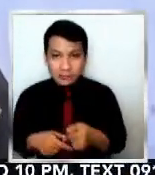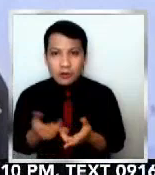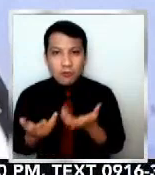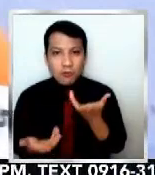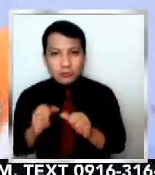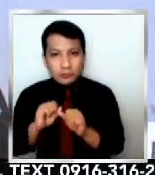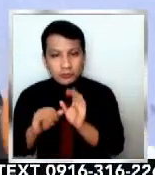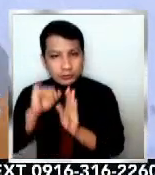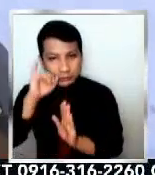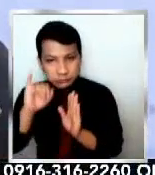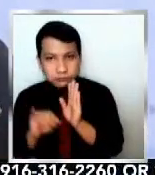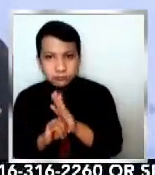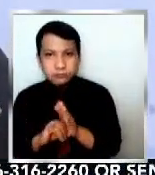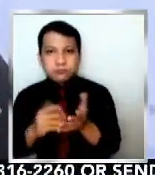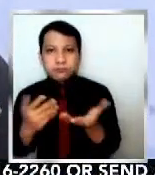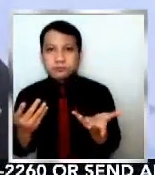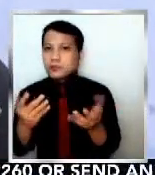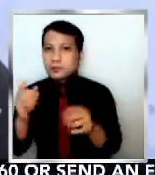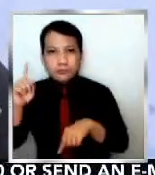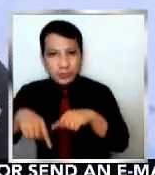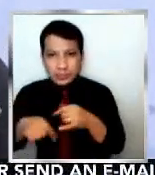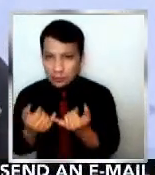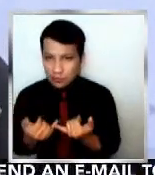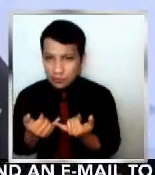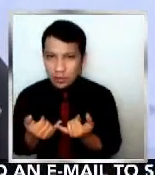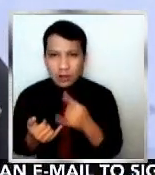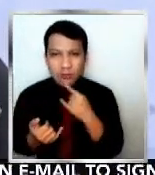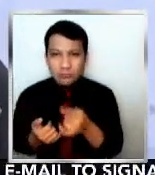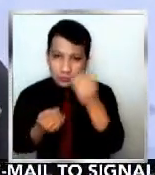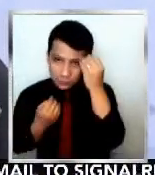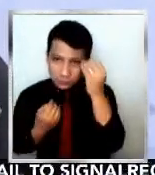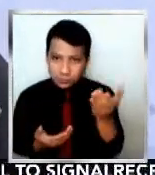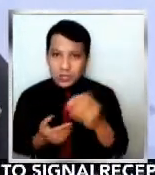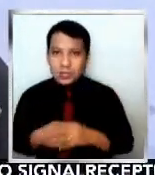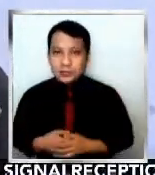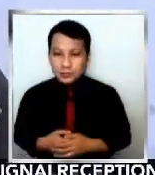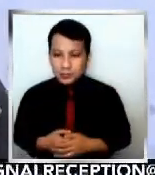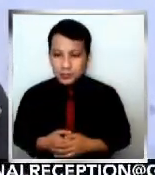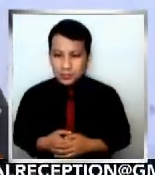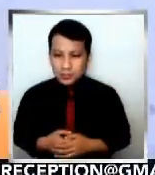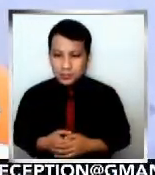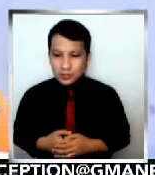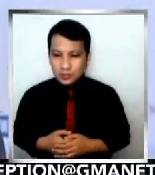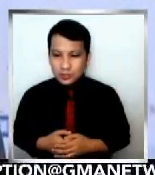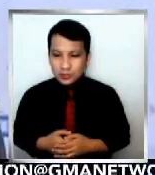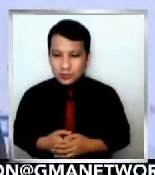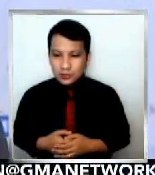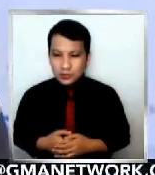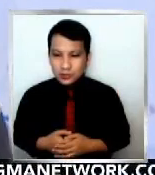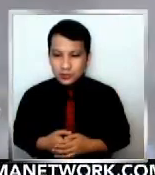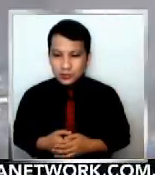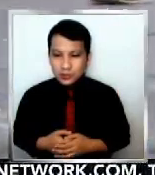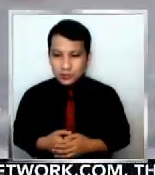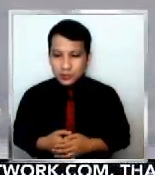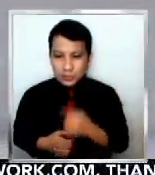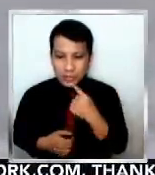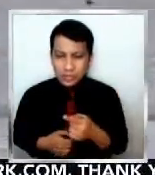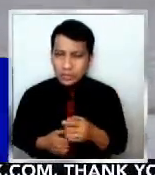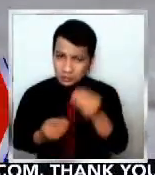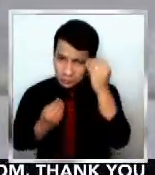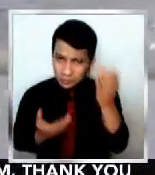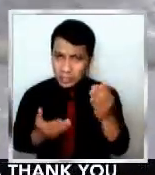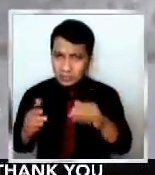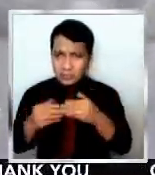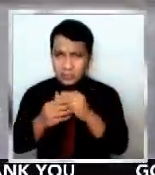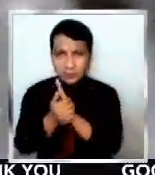identify parks right now. And I would like to re-emphasize this is that we are always guided by the experts. Suportado